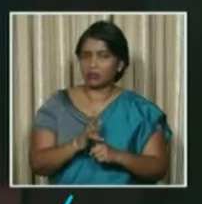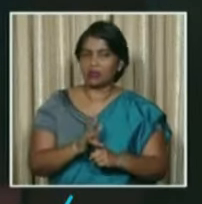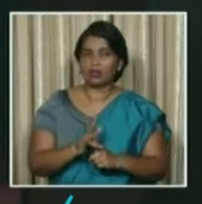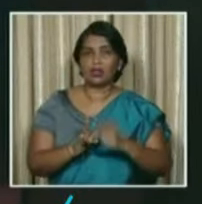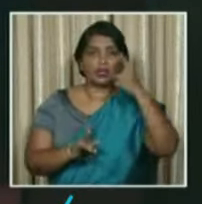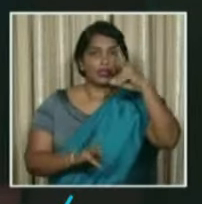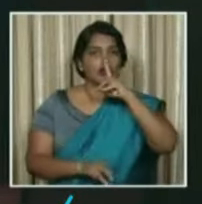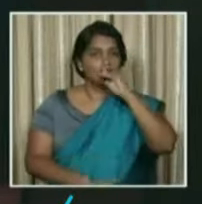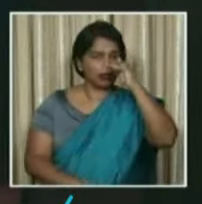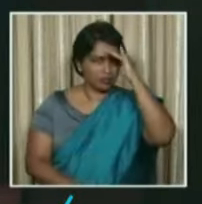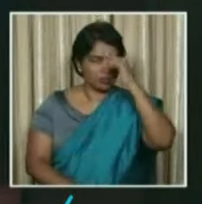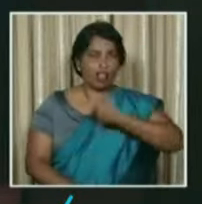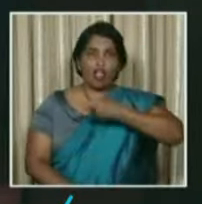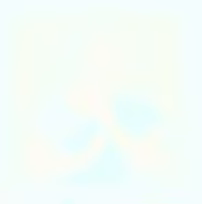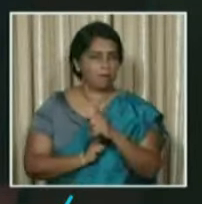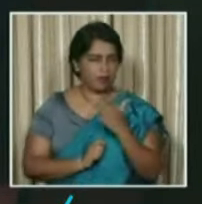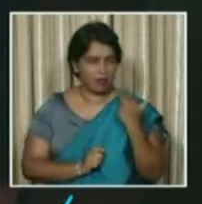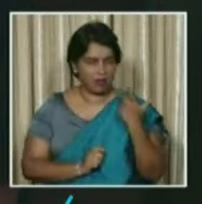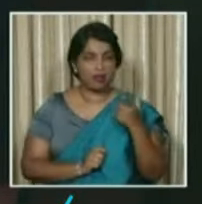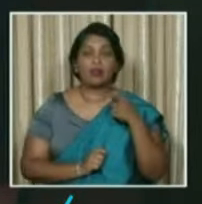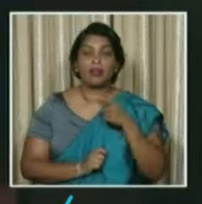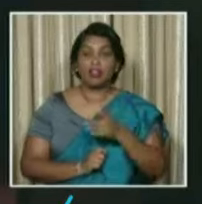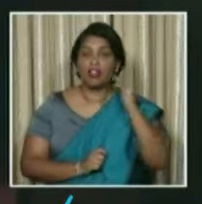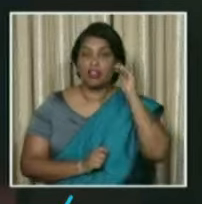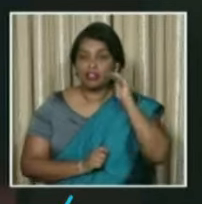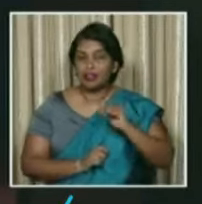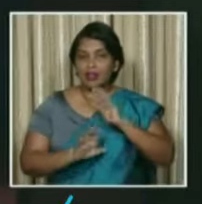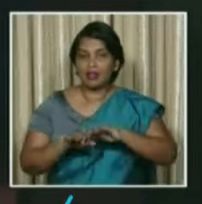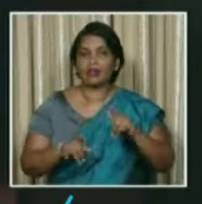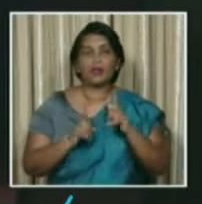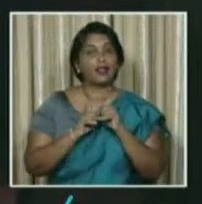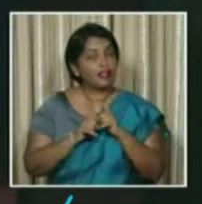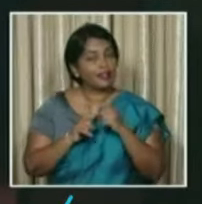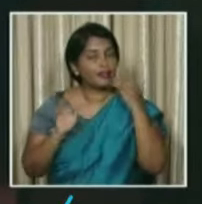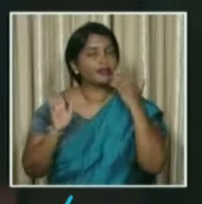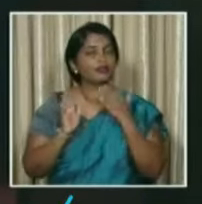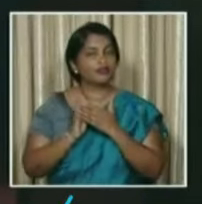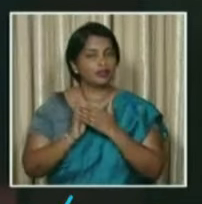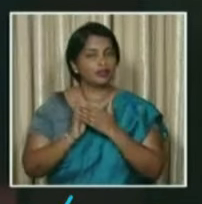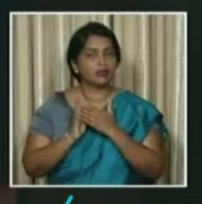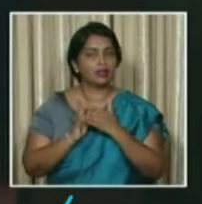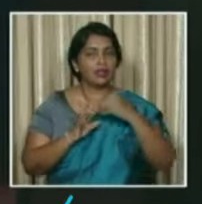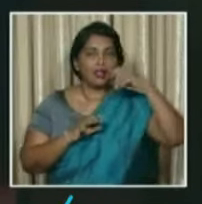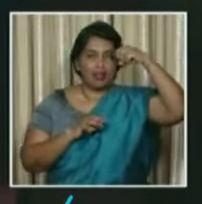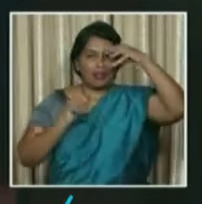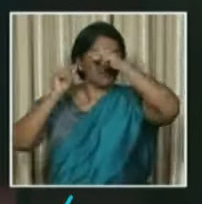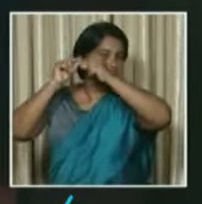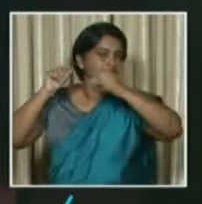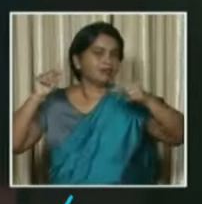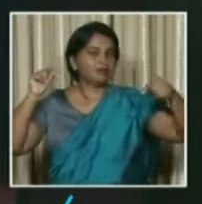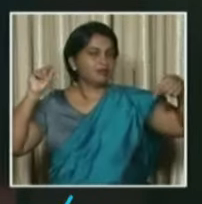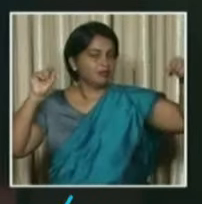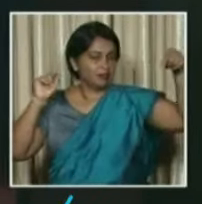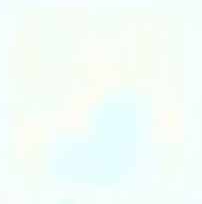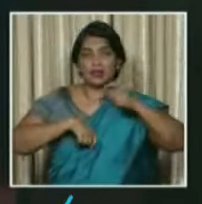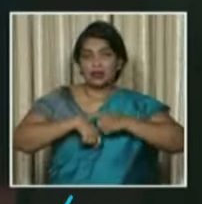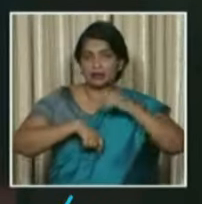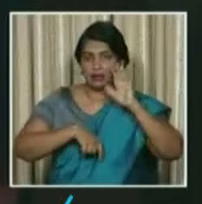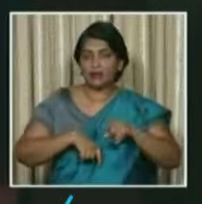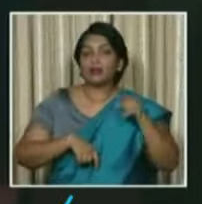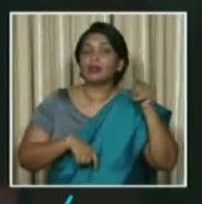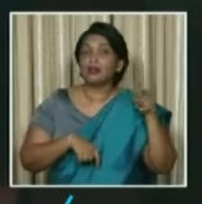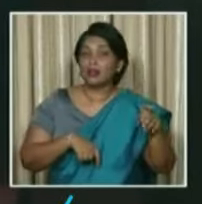නියෝජ්‍ය කතානායකතුමාගෙනුත් අවසරය ගත්තේ. ඒ දූ දරුවන්ගේ අධ්‍යාපනය වෙනුවෙන් ඒ ලයිට් එකක් ඇඳ ගන්නට යන අවස්ථාවේ